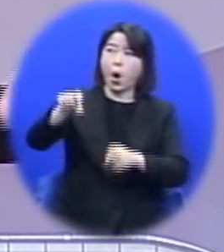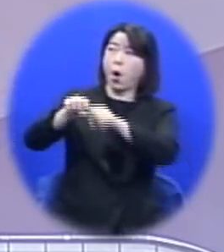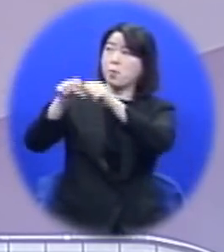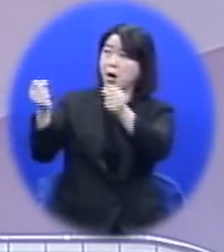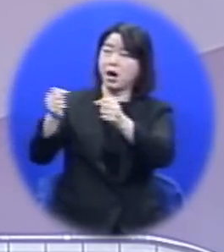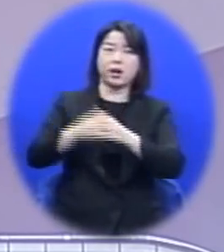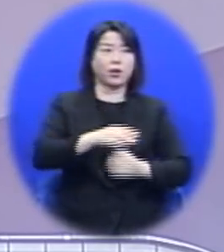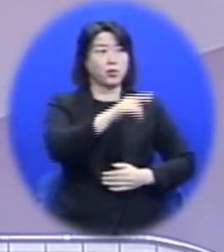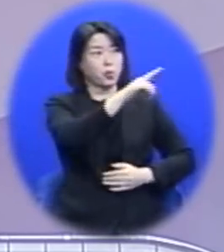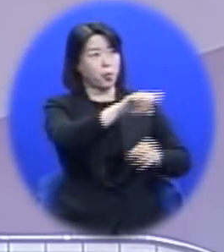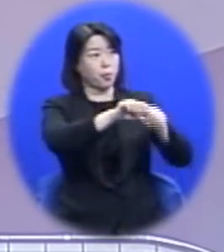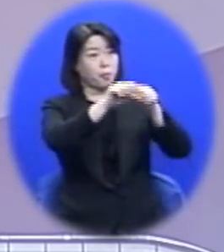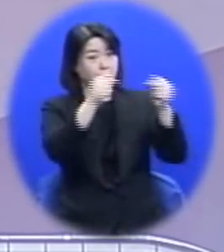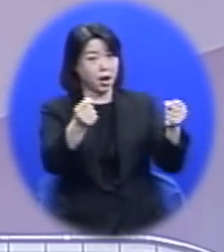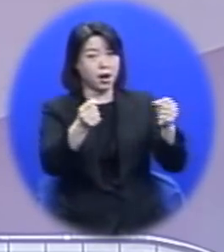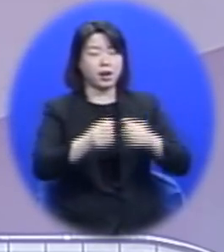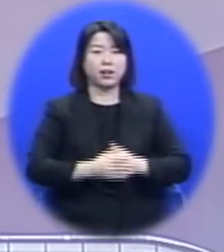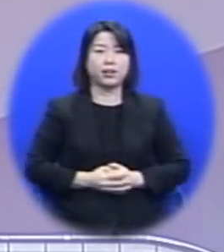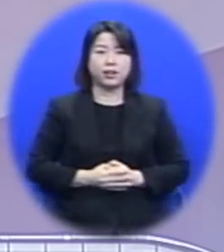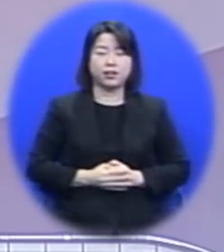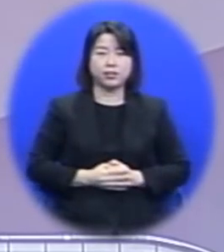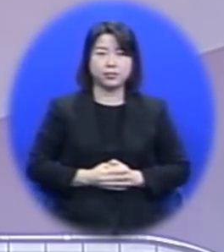대박이고 저기를 보아도 대박이고